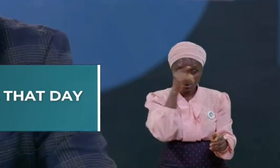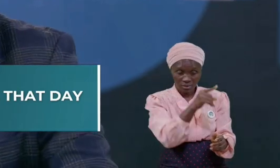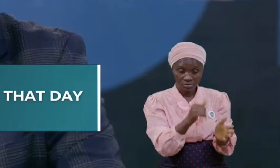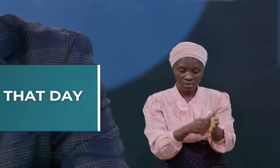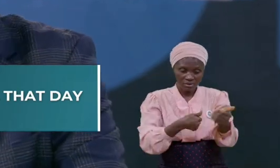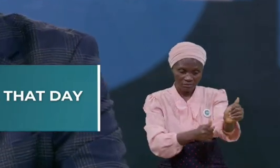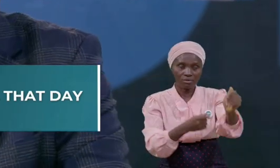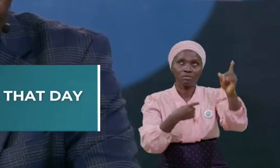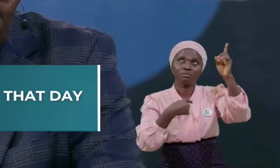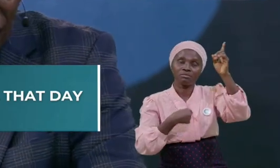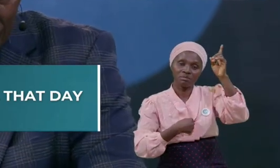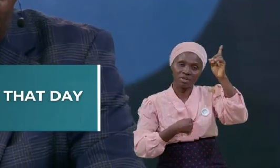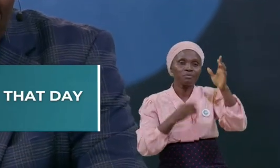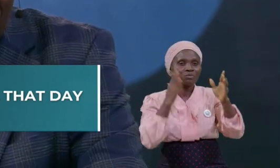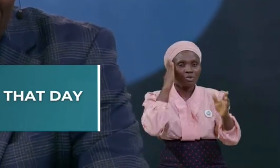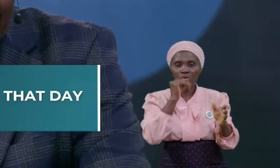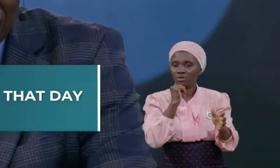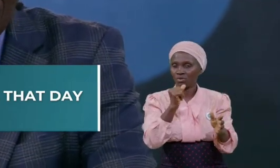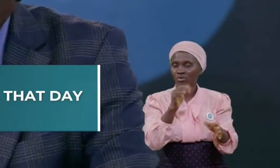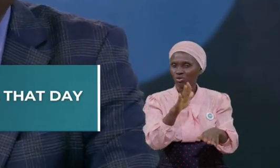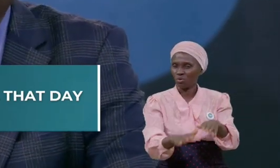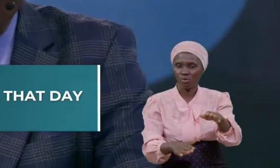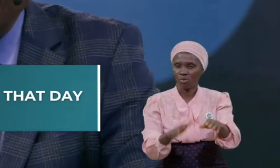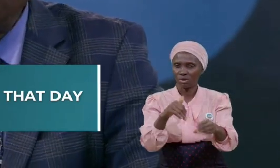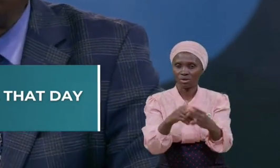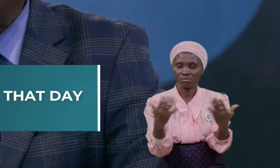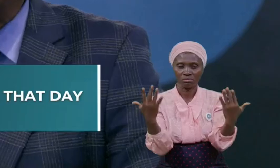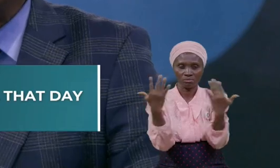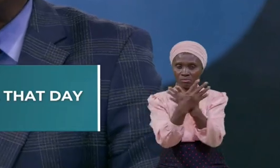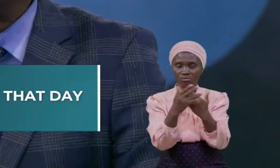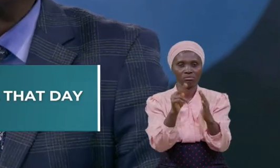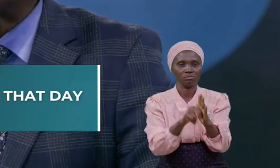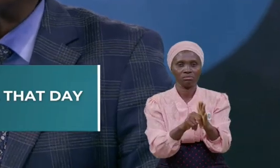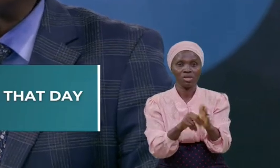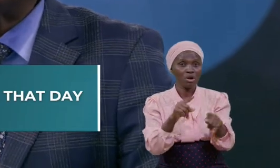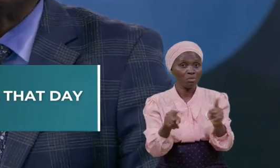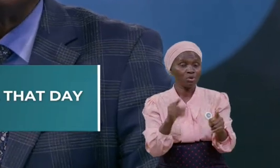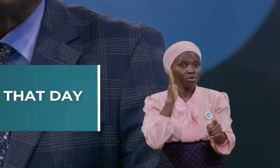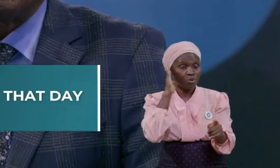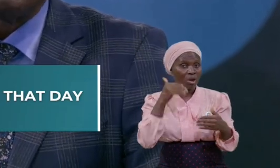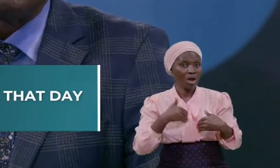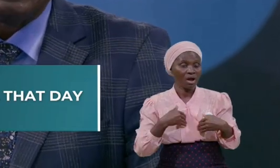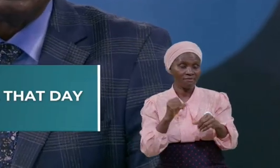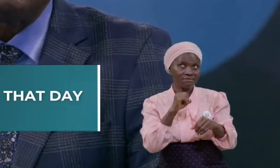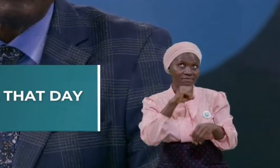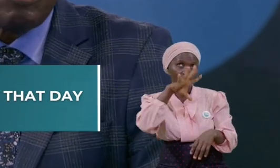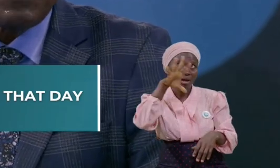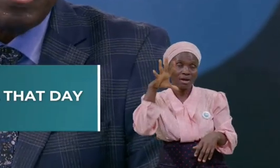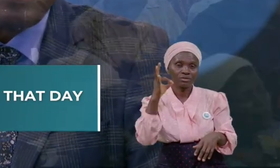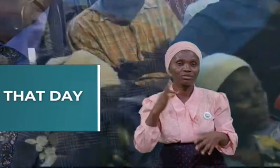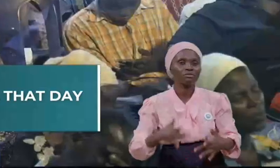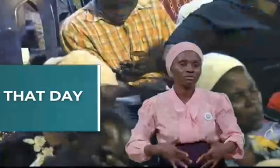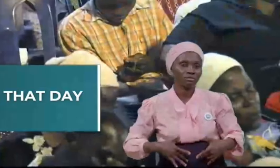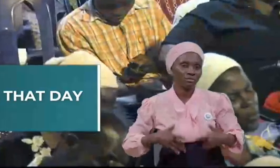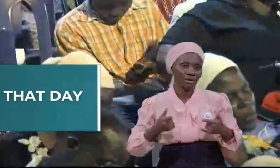pas dans les ténèbres, mais il aura la lumière de la vie. Aujourd'hui, tu auras la lumière